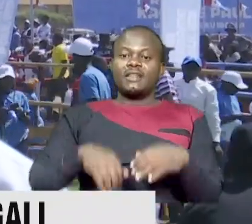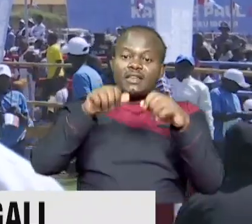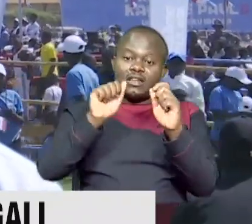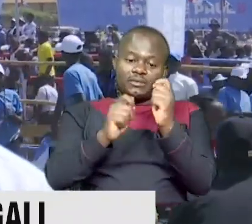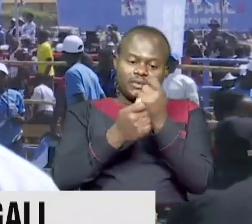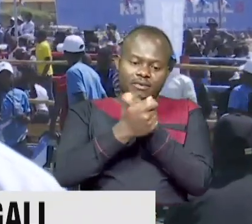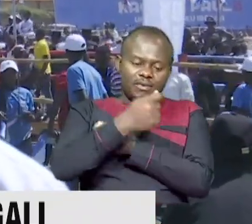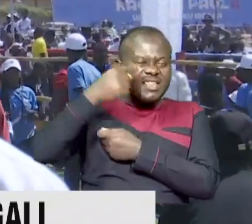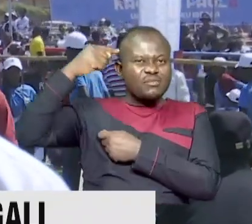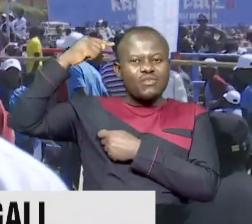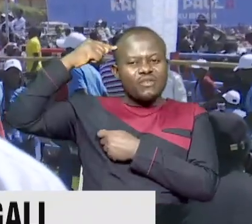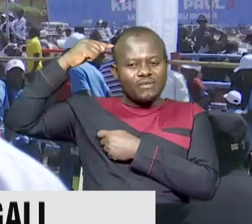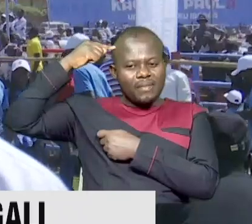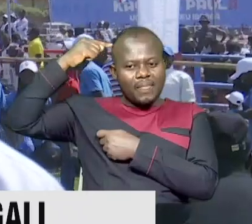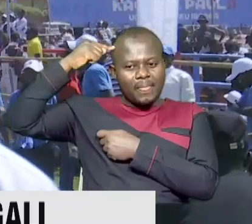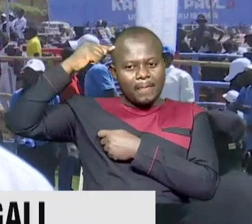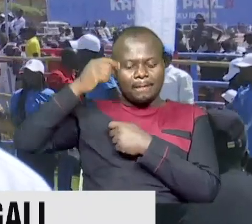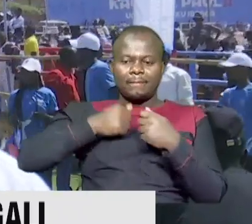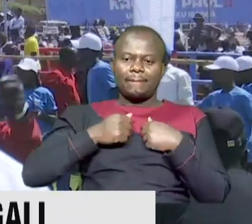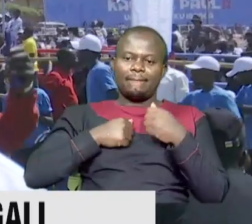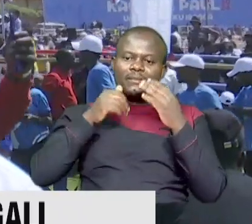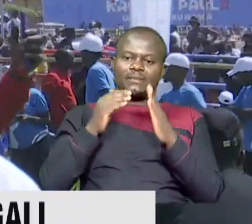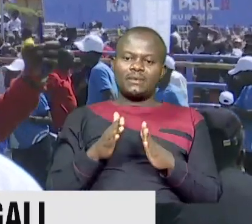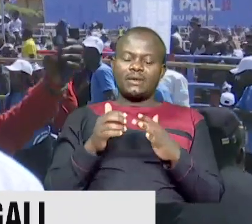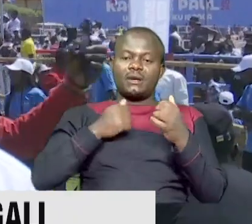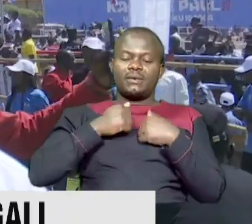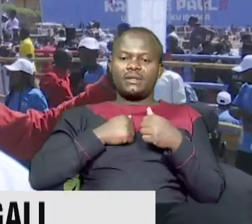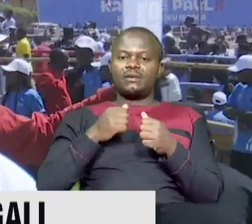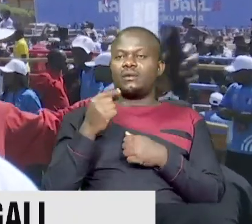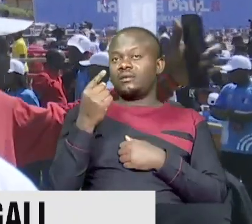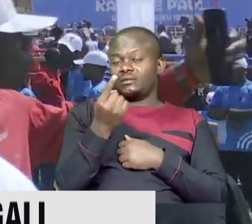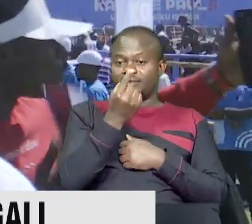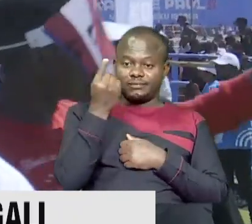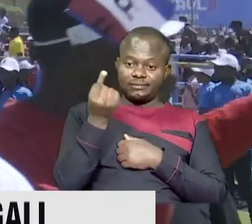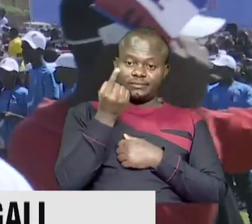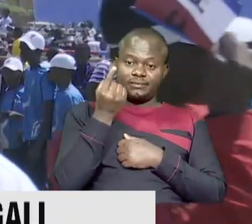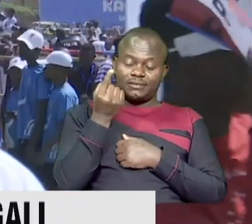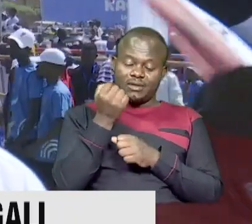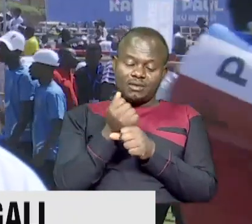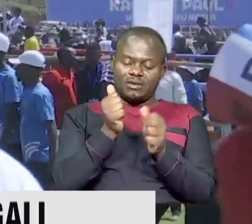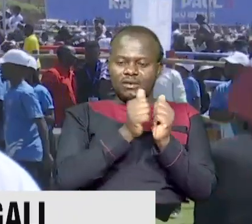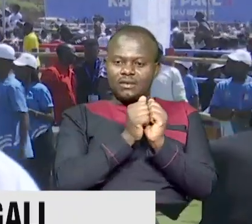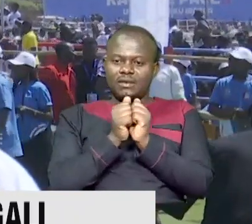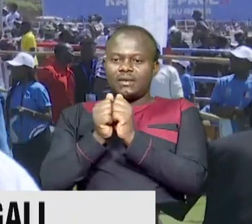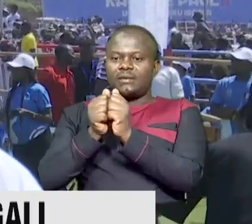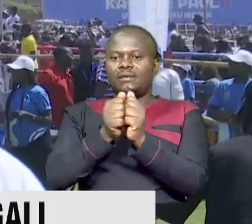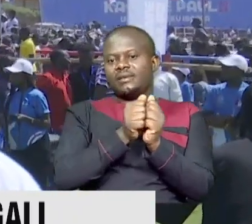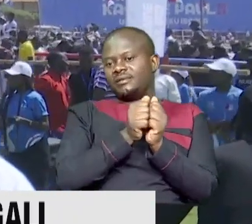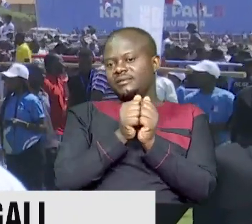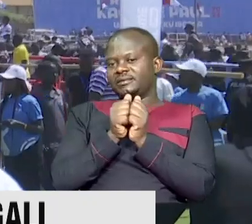imyumvire y'Abanyarwanda, Abanyarwanda bakabumwe bakagendera hamwe, akaguru